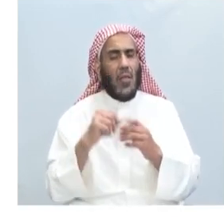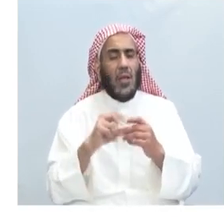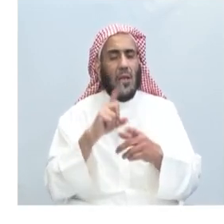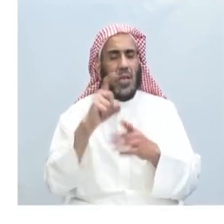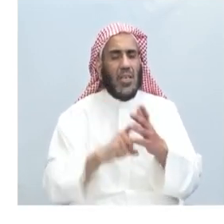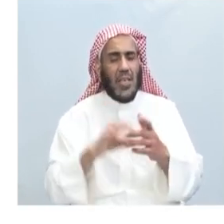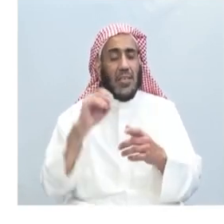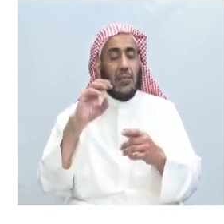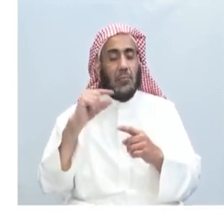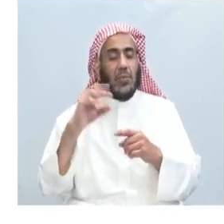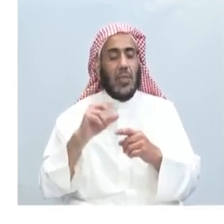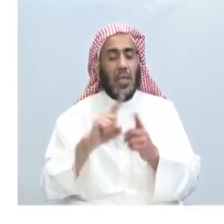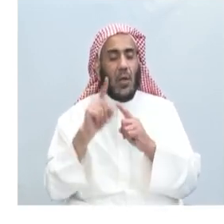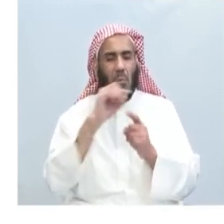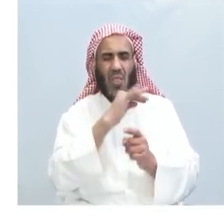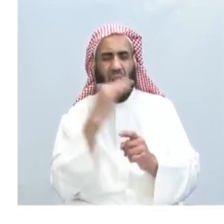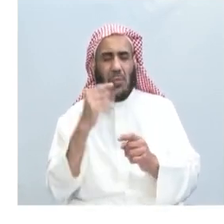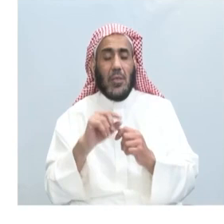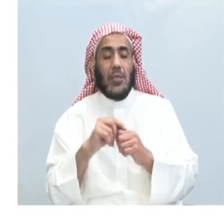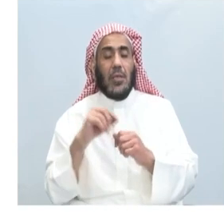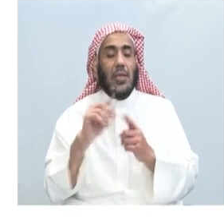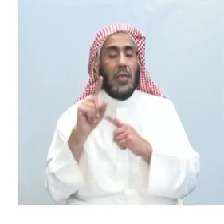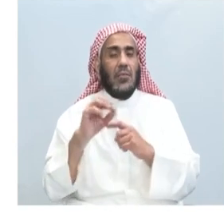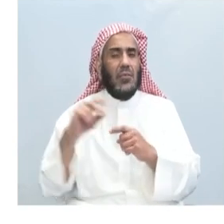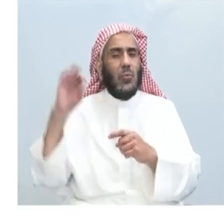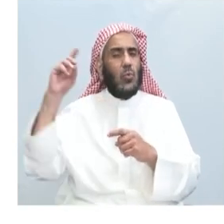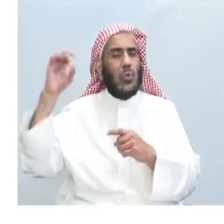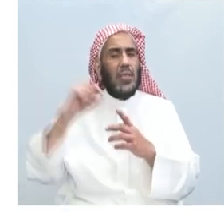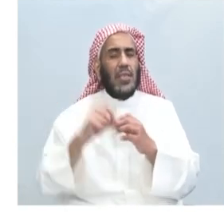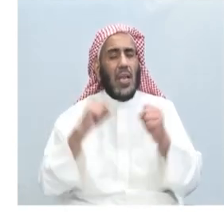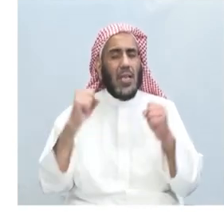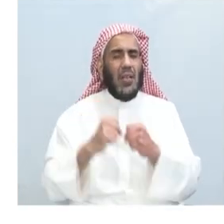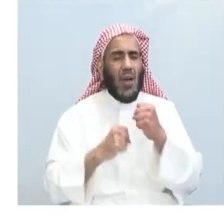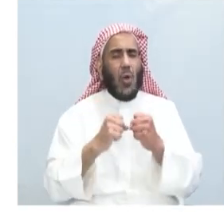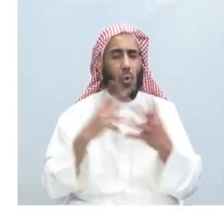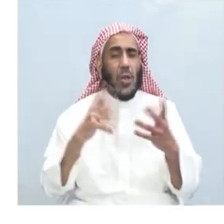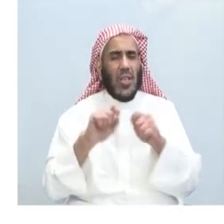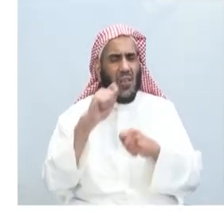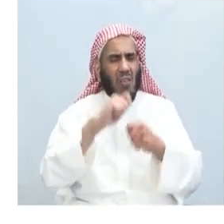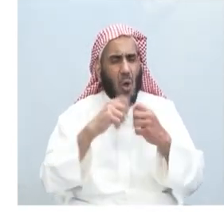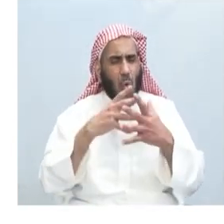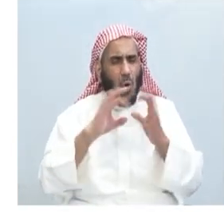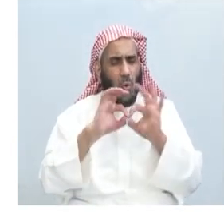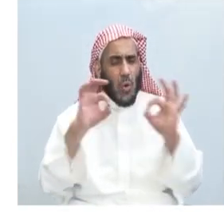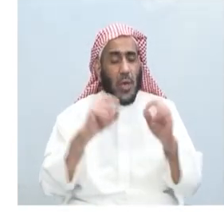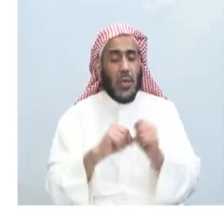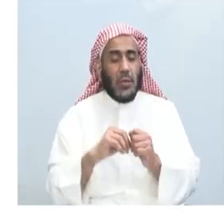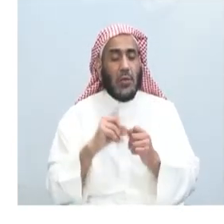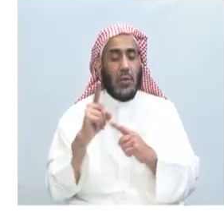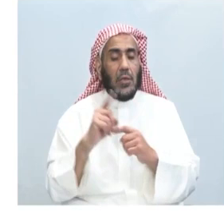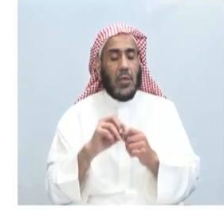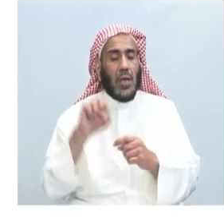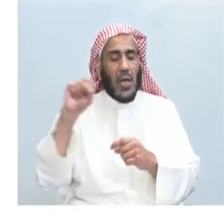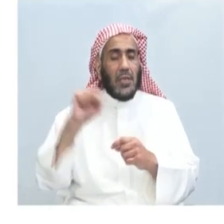لايجاد الدلتا اتش فالمطلوب هو الدلتا اتش للتفاعل الكلي لاحظ لدي هنا تفاعل